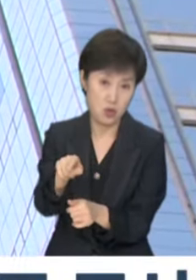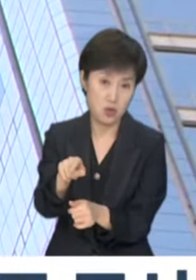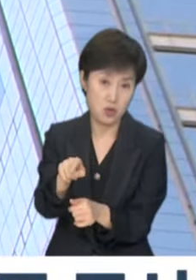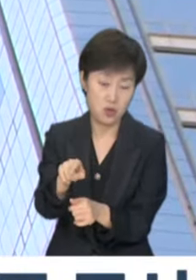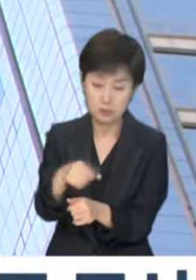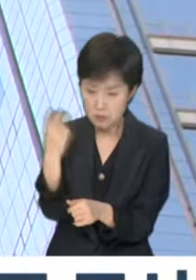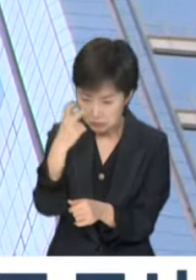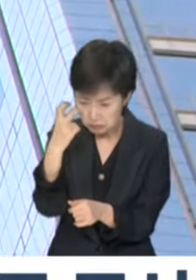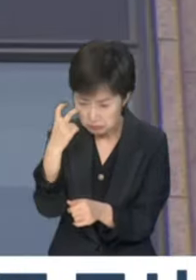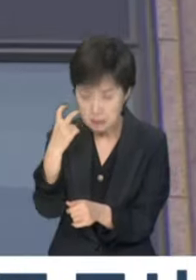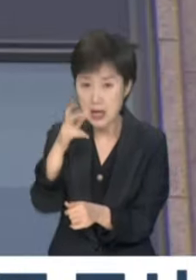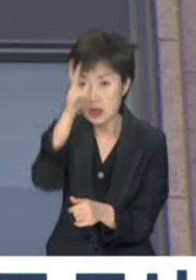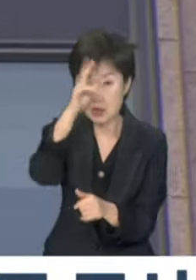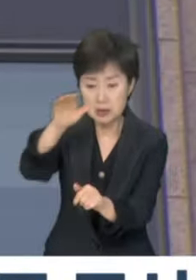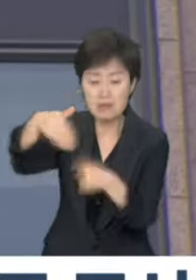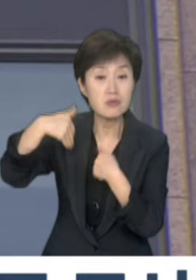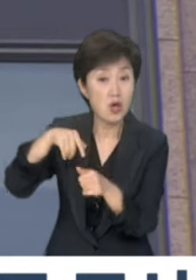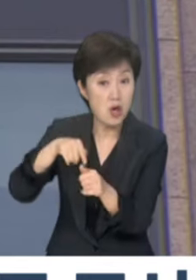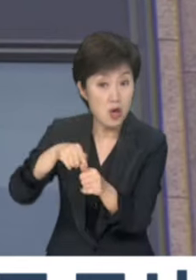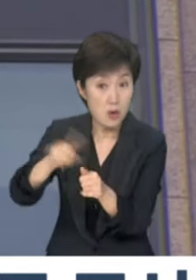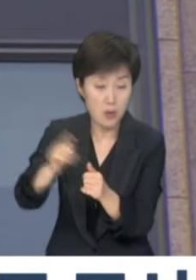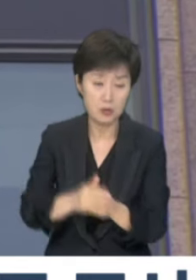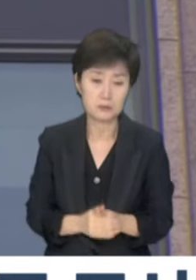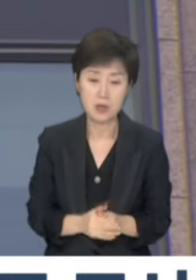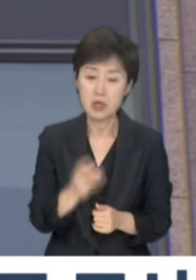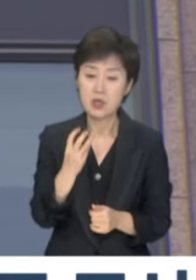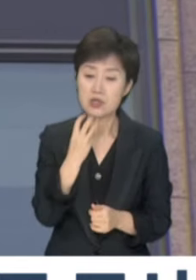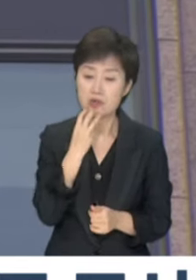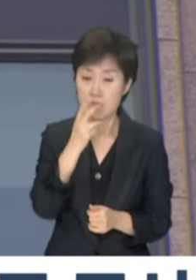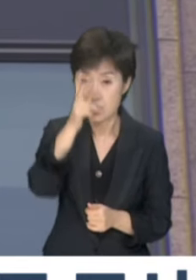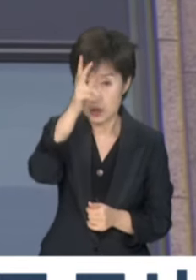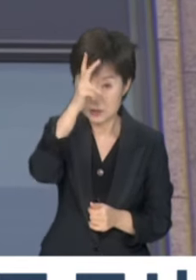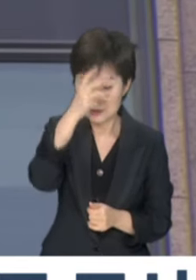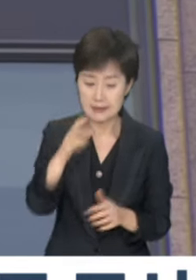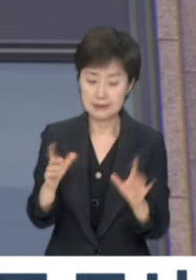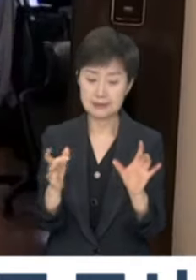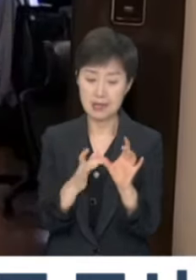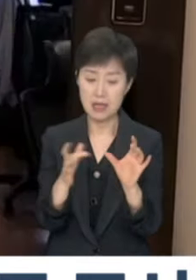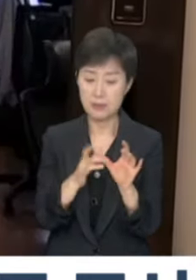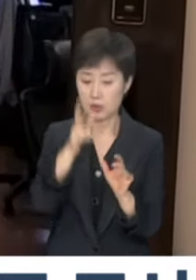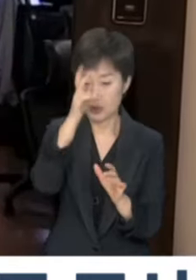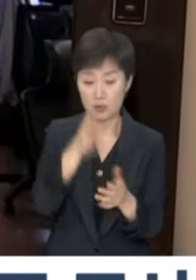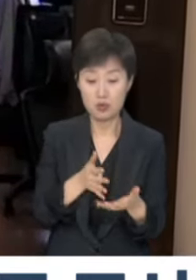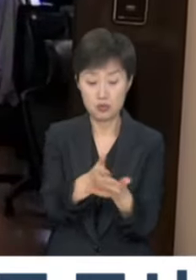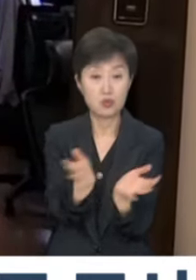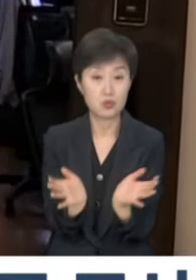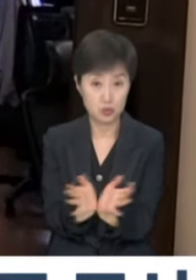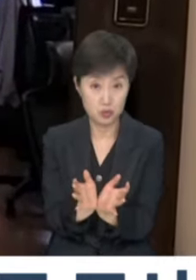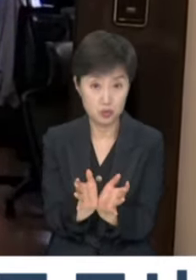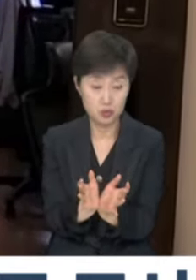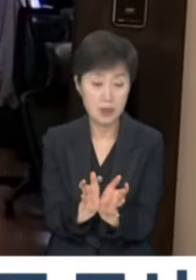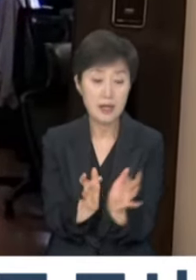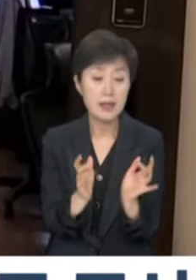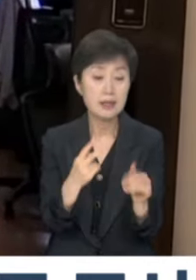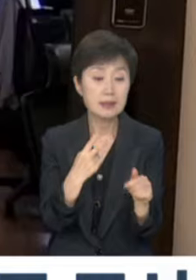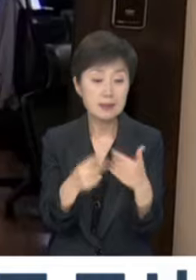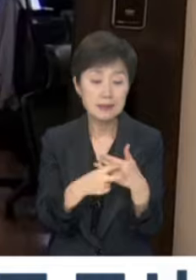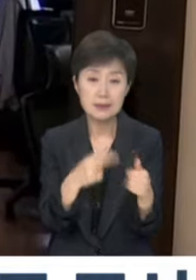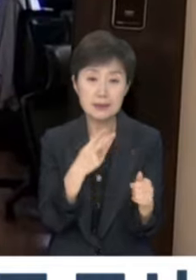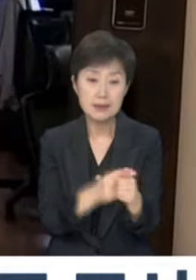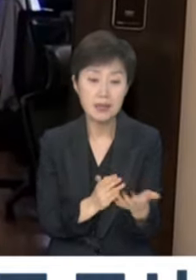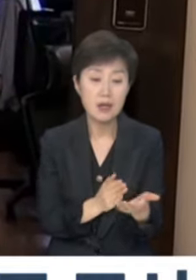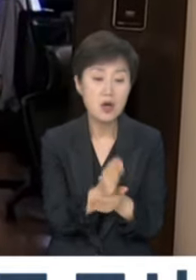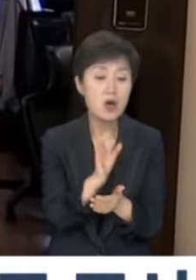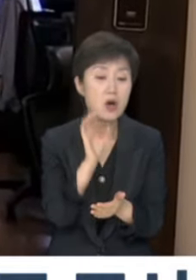받습니다 서울 경찰청 사이버 범죄에 수사대는 오늘 오후 의사 커뮤니티 메디스태프 대표를 불러서